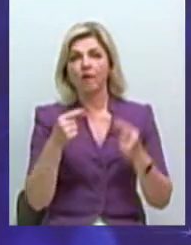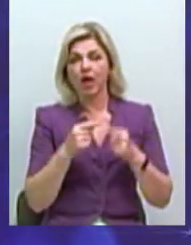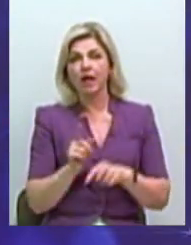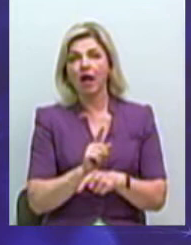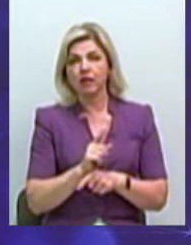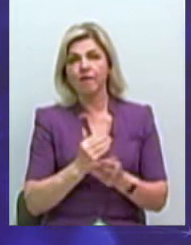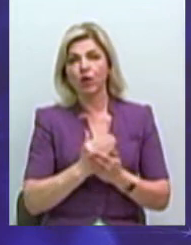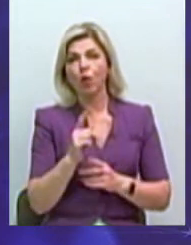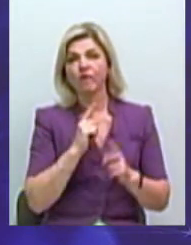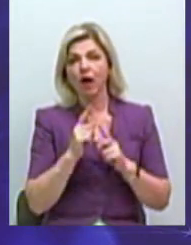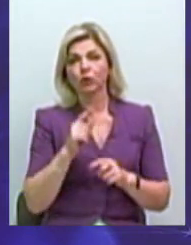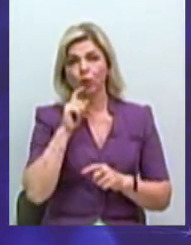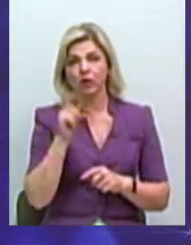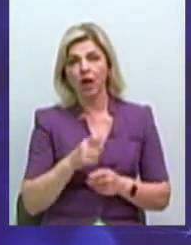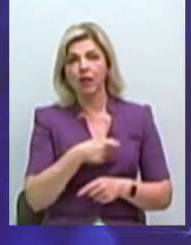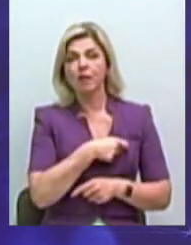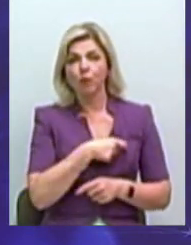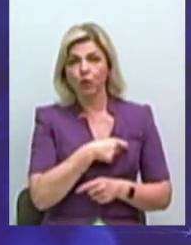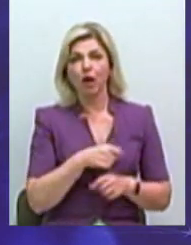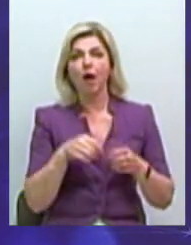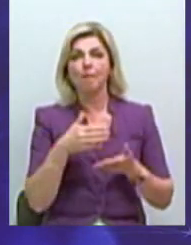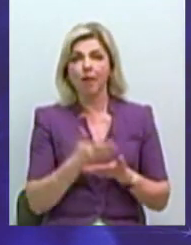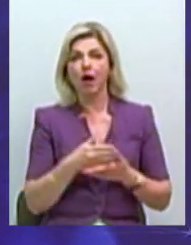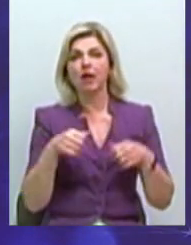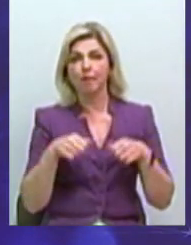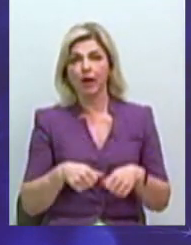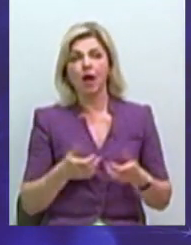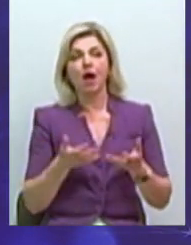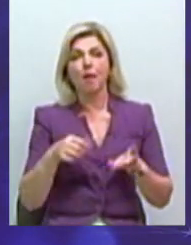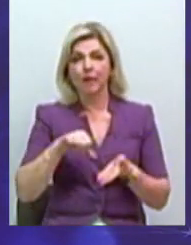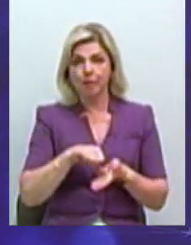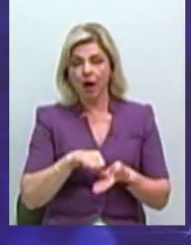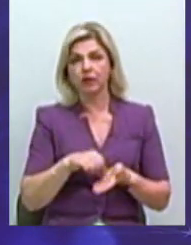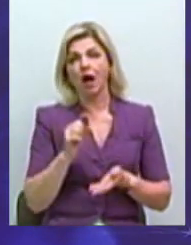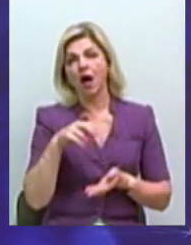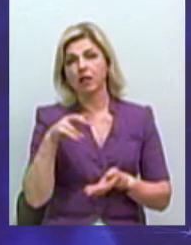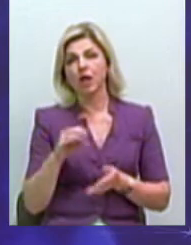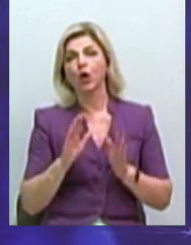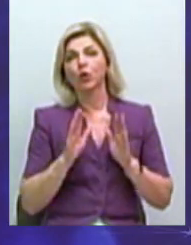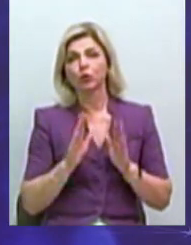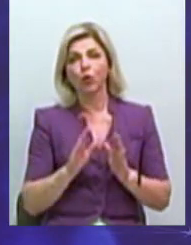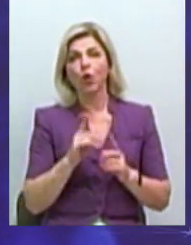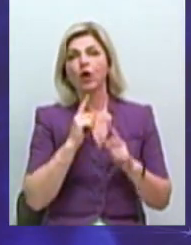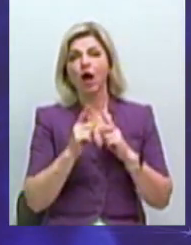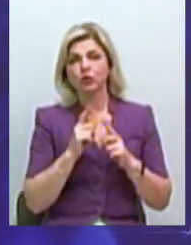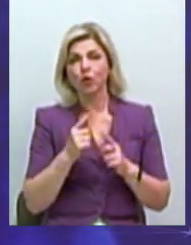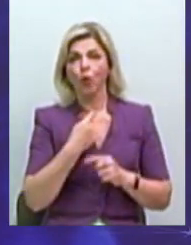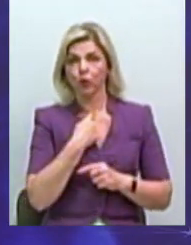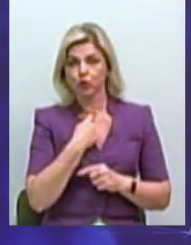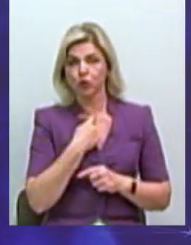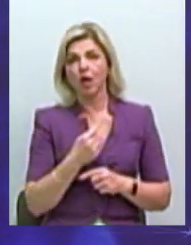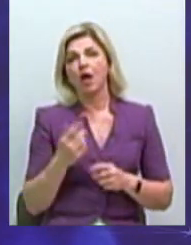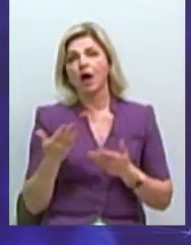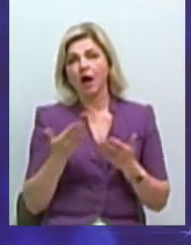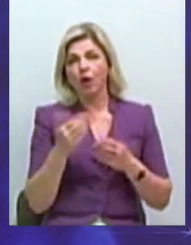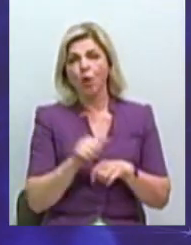Ради України, народний депутат має право приймати участь, але лише з правом дорадчого голосу. Тобто, якихось